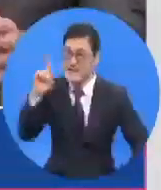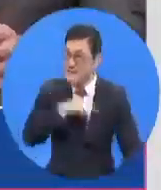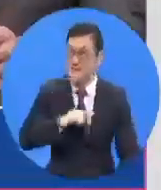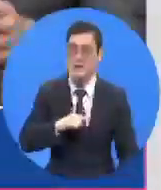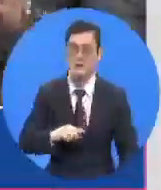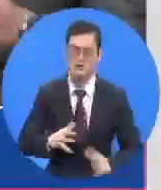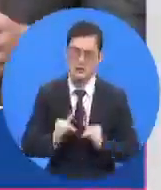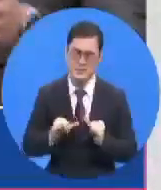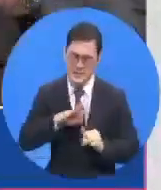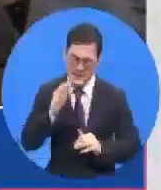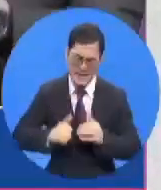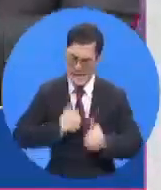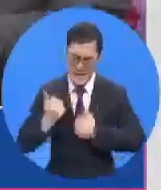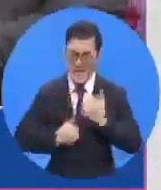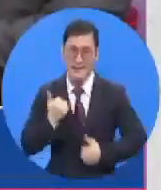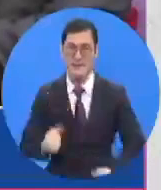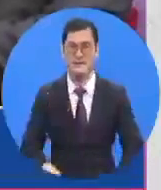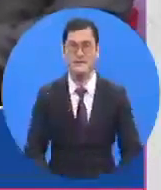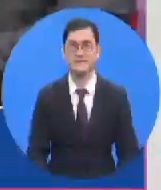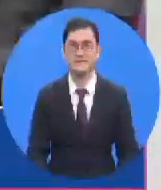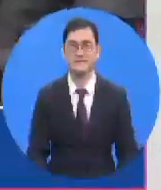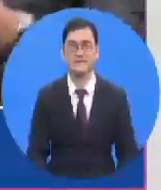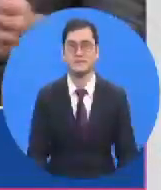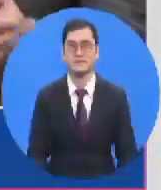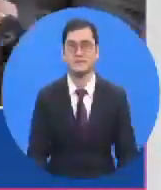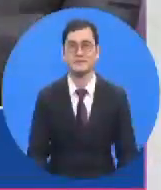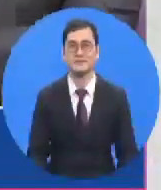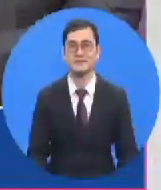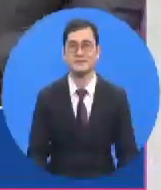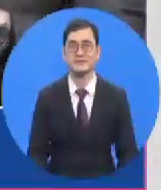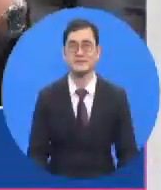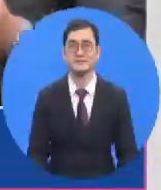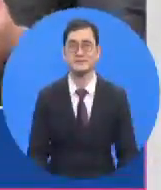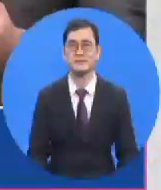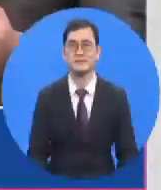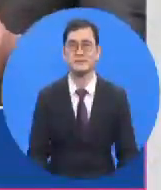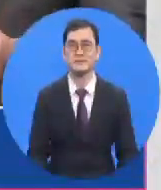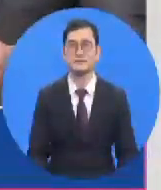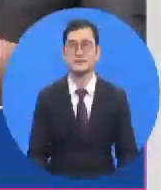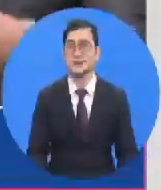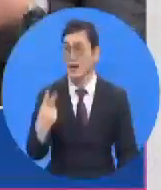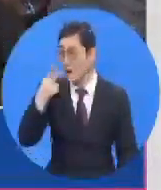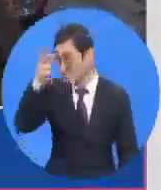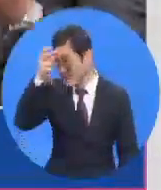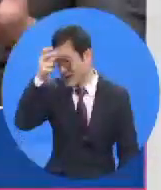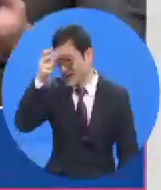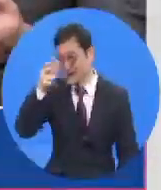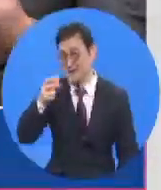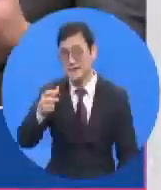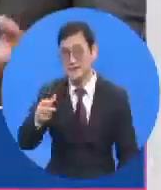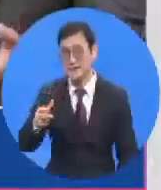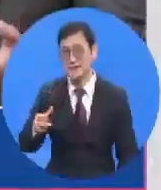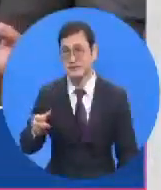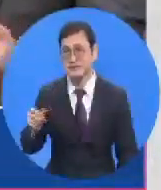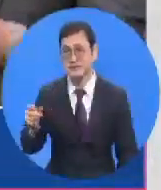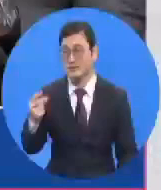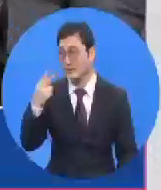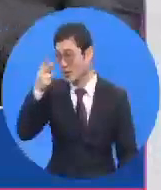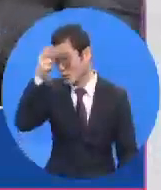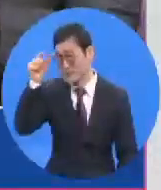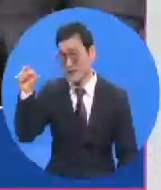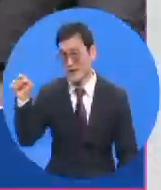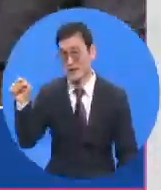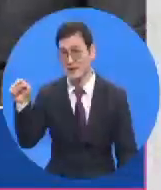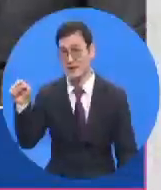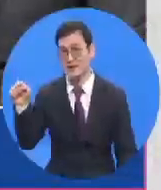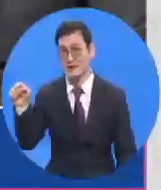검찰 개혁해야 된다라는 걸로 출발한 거 아닙니까? 예. 검찰 개혁이라는 목적을 달성하기 위해서 김학이라는 나쁜 사람을 하기 위해서